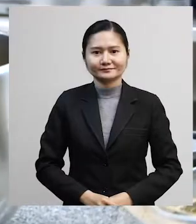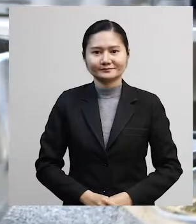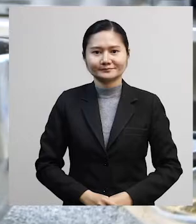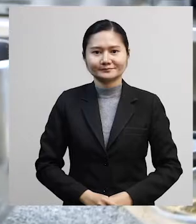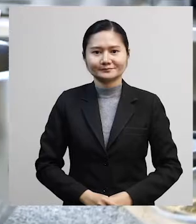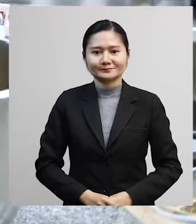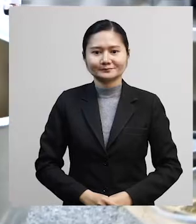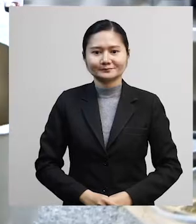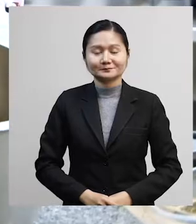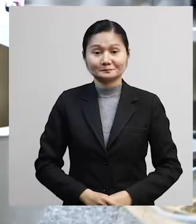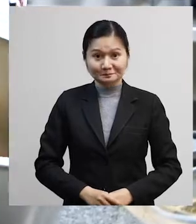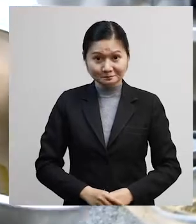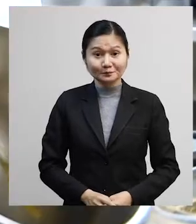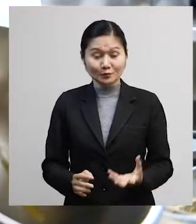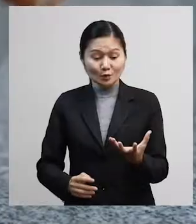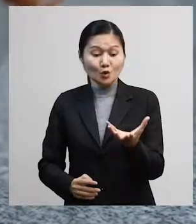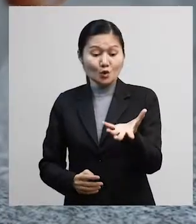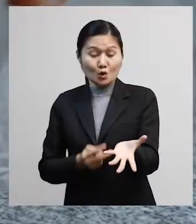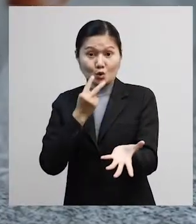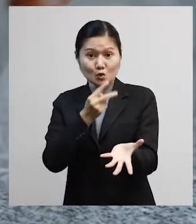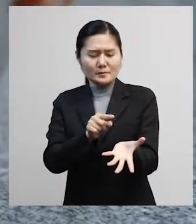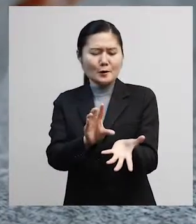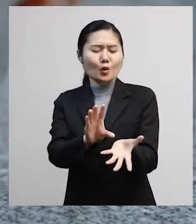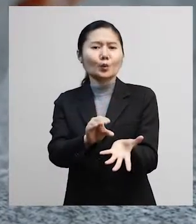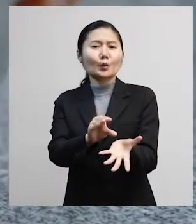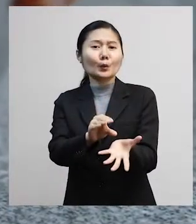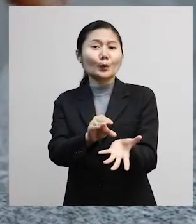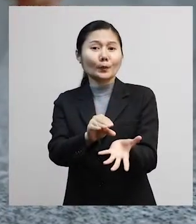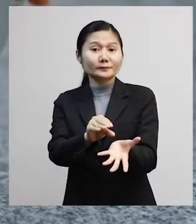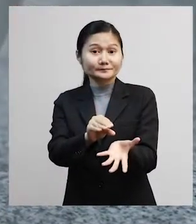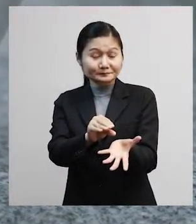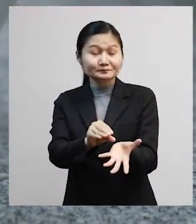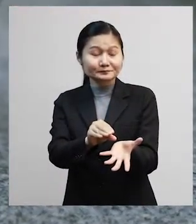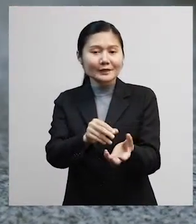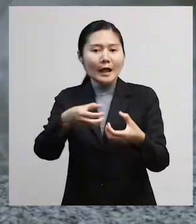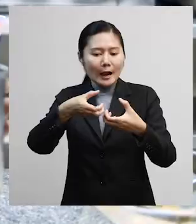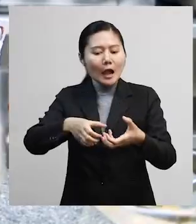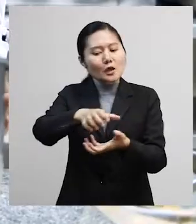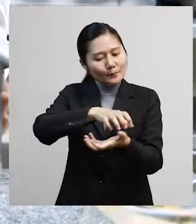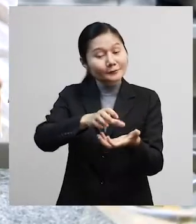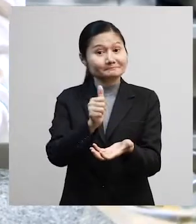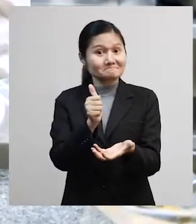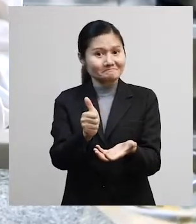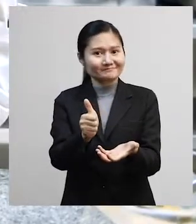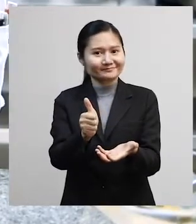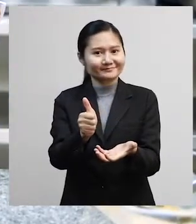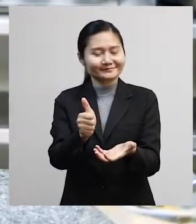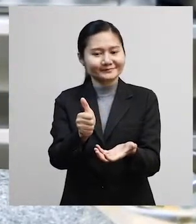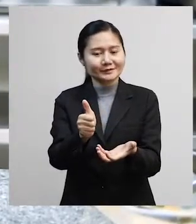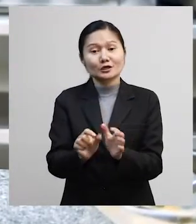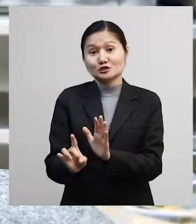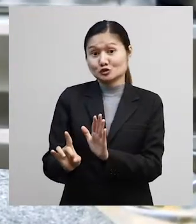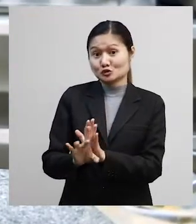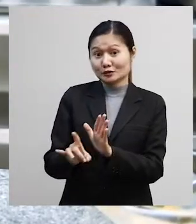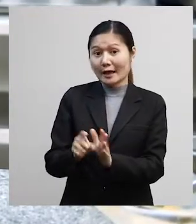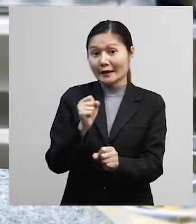นี่นะคะตอนนี้ส่วนผสมของเรายังคงเป็นเนื้อครีมนะคะไข่ก็เข้าไปรวมผสมดีแล้วค่ะขั้นตอนสุดท้